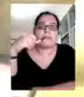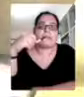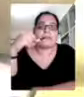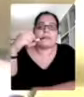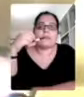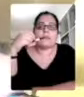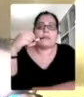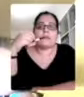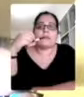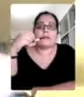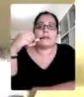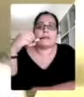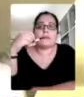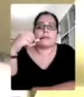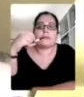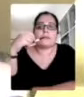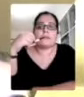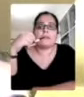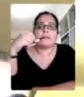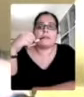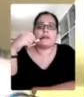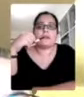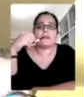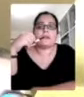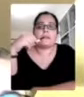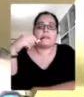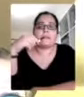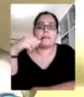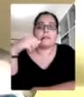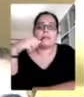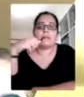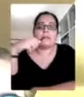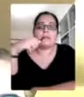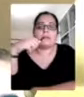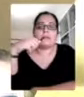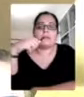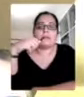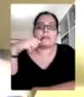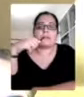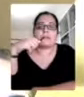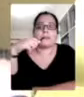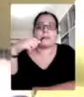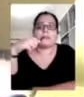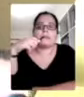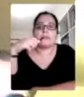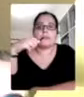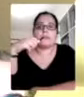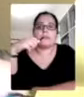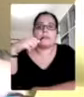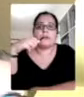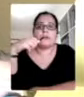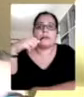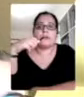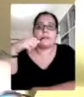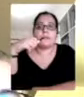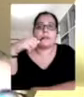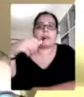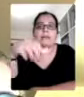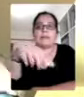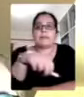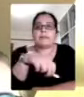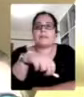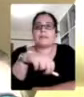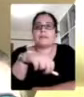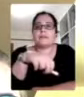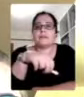Atilla abiyle beraber tanışmıştık. Bizim orada tanıdığımız William diye bir estate satıcısı vardı. Her sene sohbet muhabbet ettiğimiz. Bu adamdan şeyi